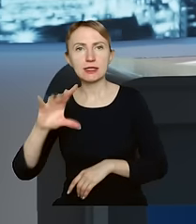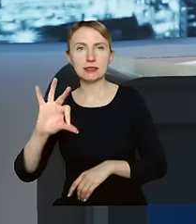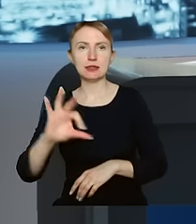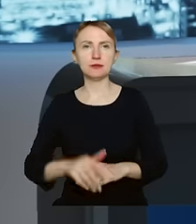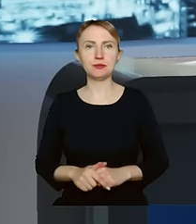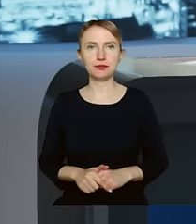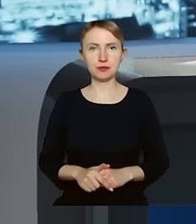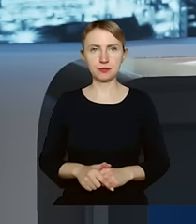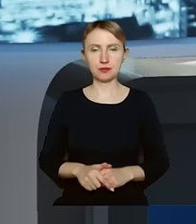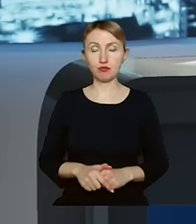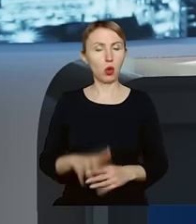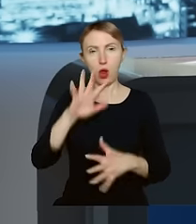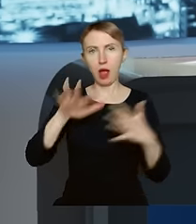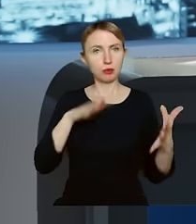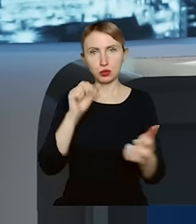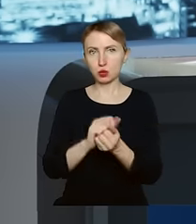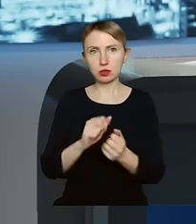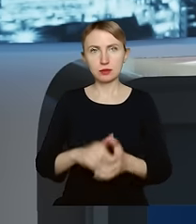to jest po prostu absurd, nie?